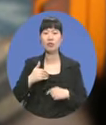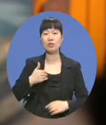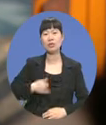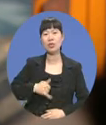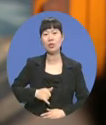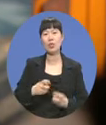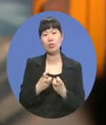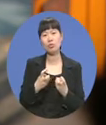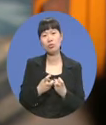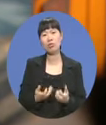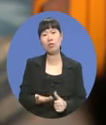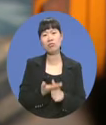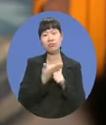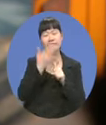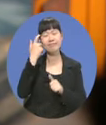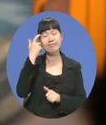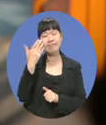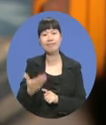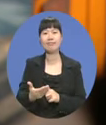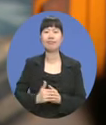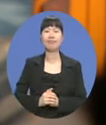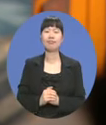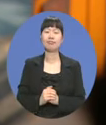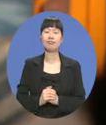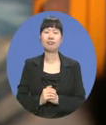어떻게 해야 할까요?